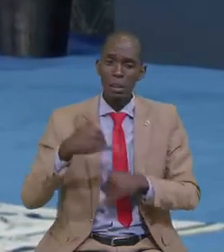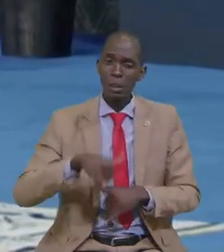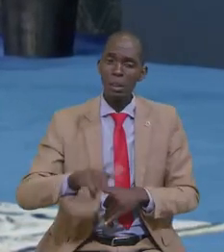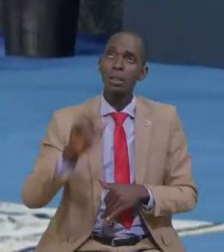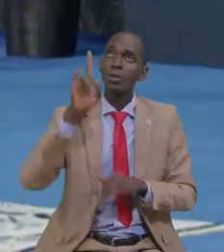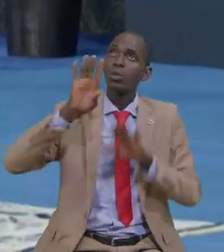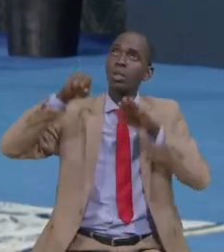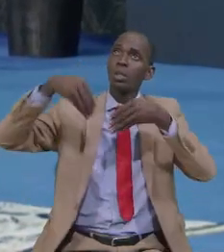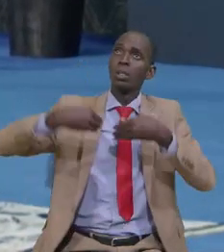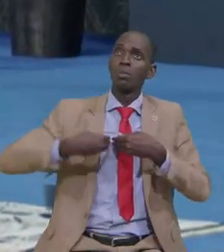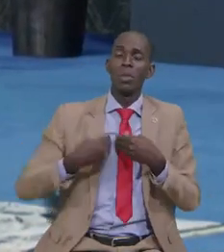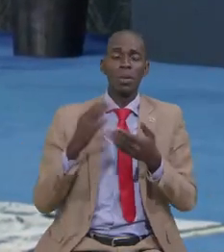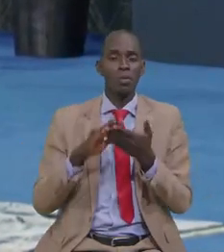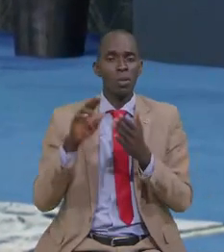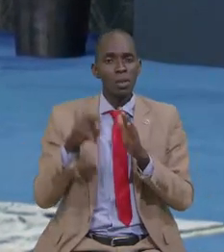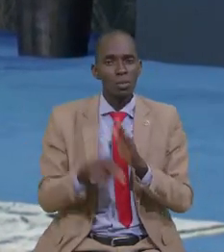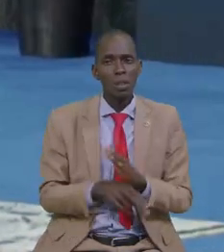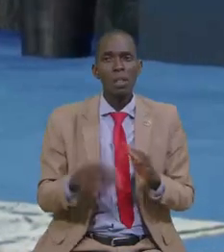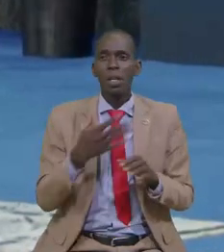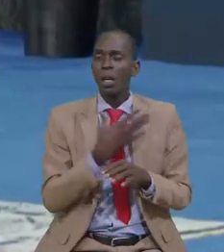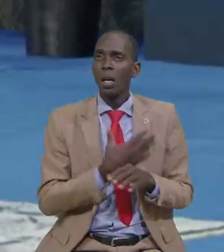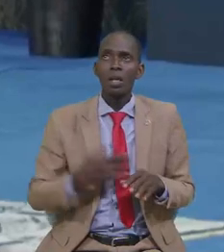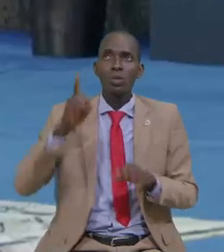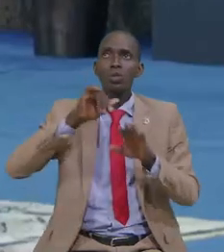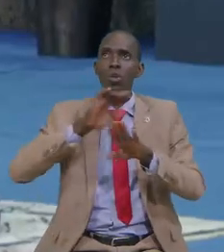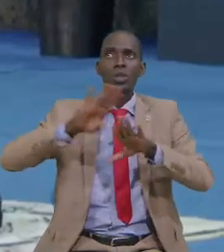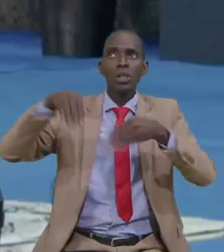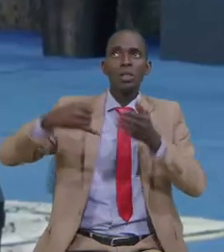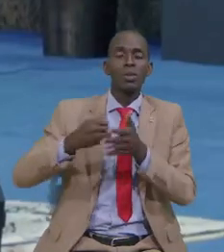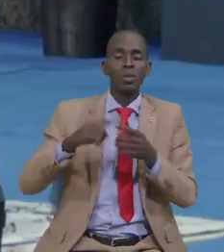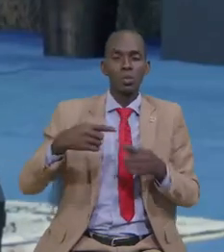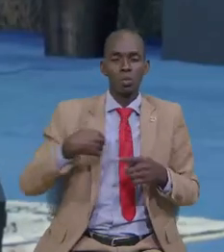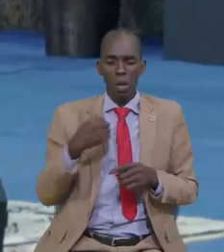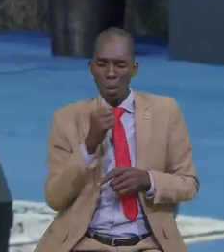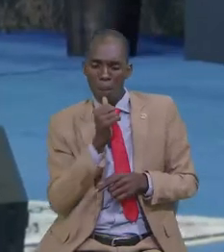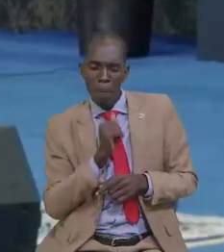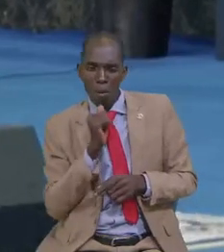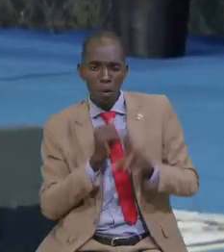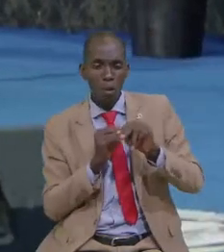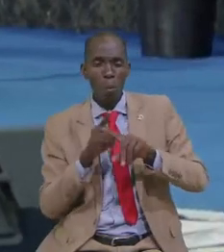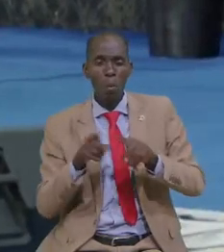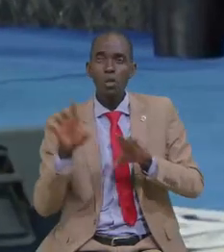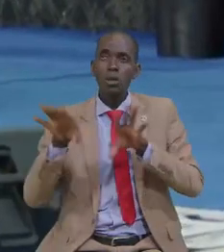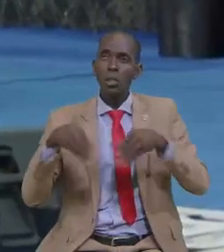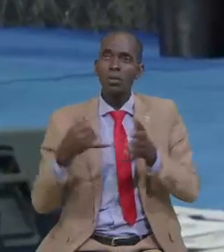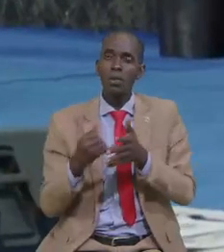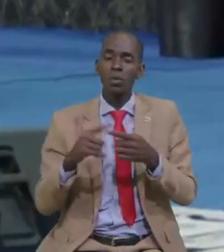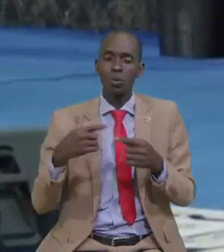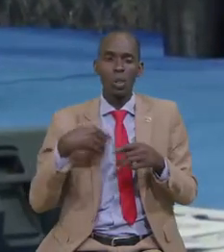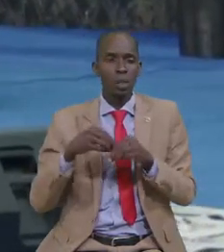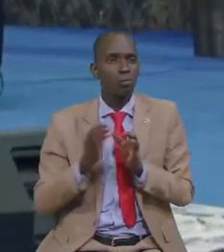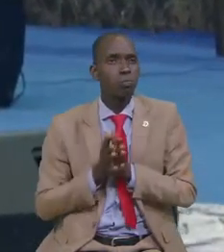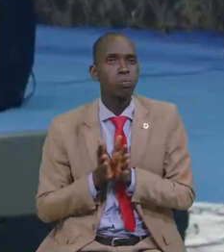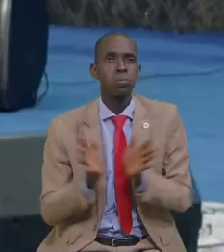fait. Tu m'offres le pardon et tu ne l'as pas offerte en privé, mais